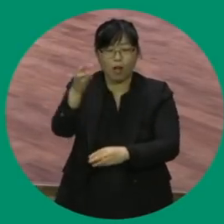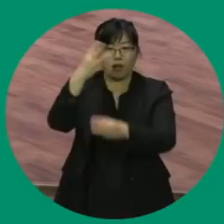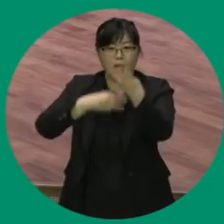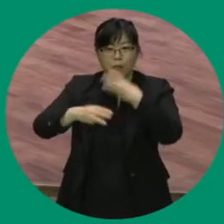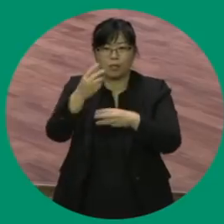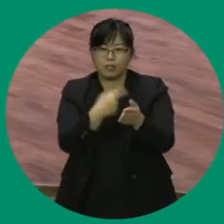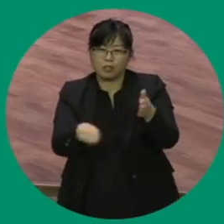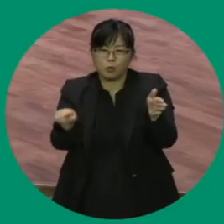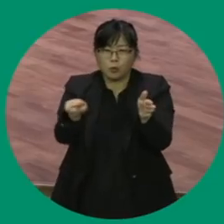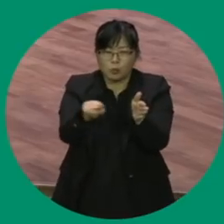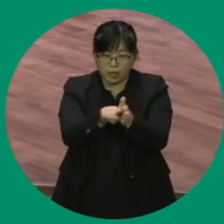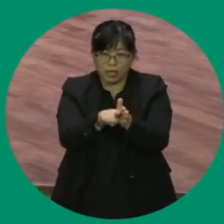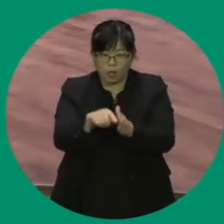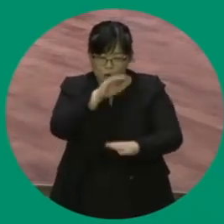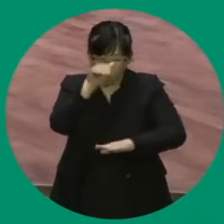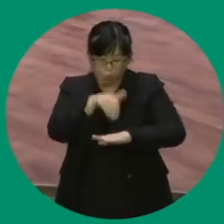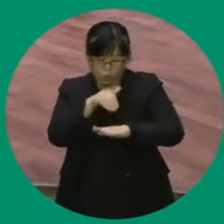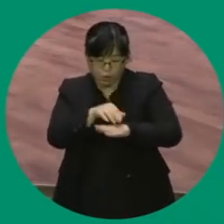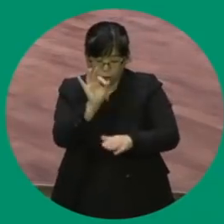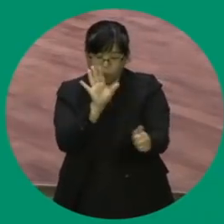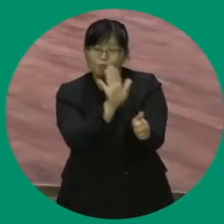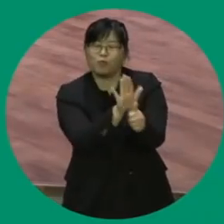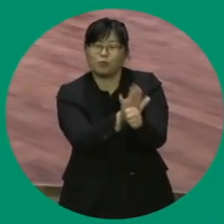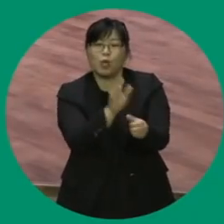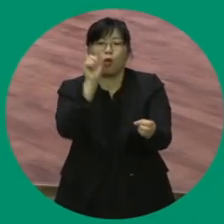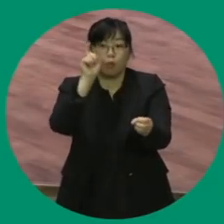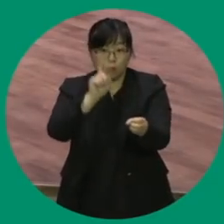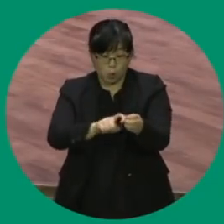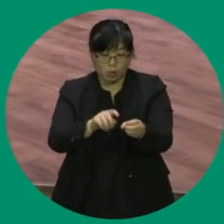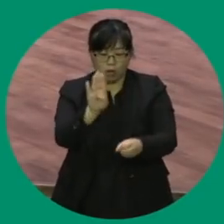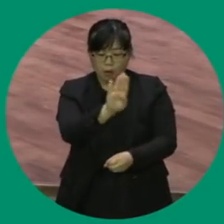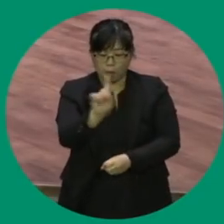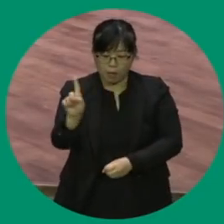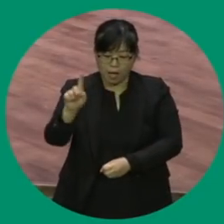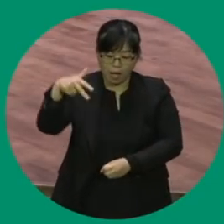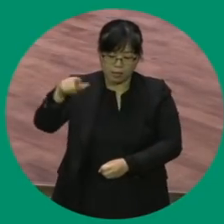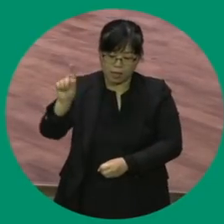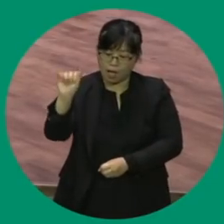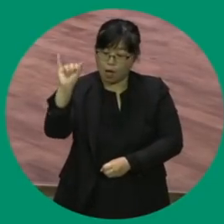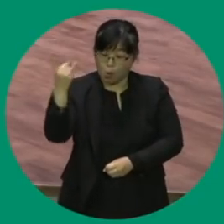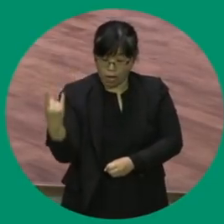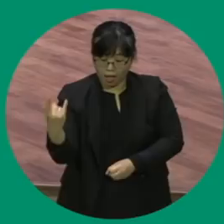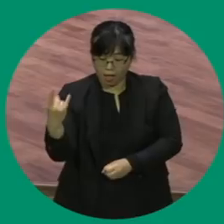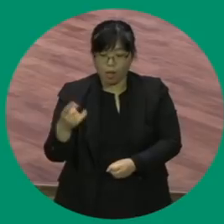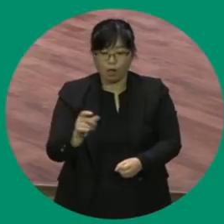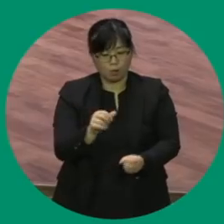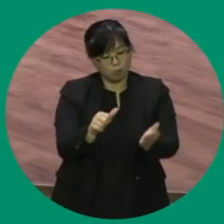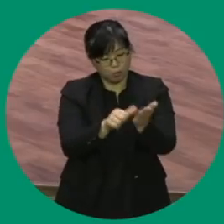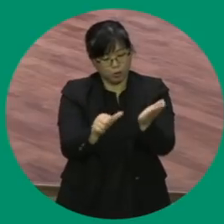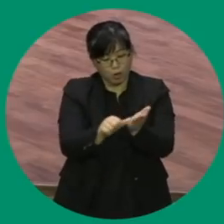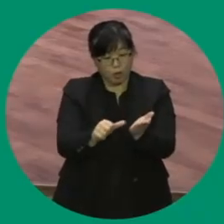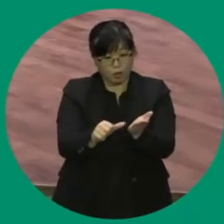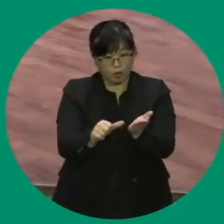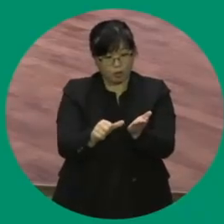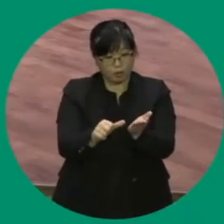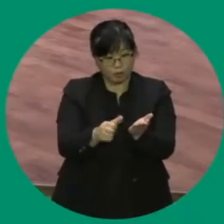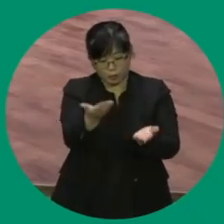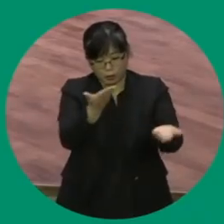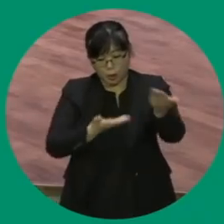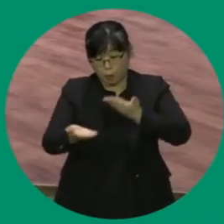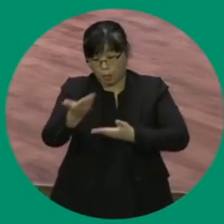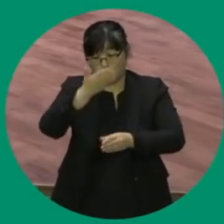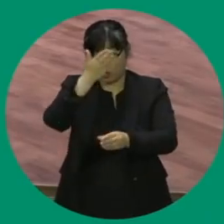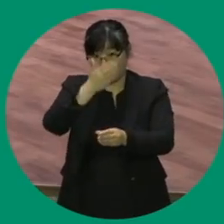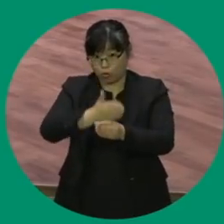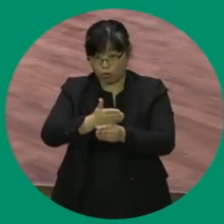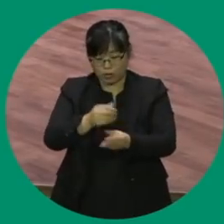2일까지 본당 원리스 홀에서 열립니다. 바자회에 참여할 성도님들의 애장품을 기증받고 있으며 기증된 애장품은